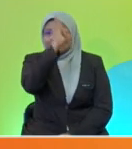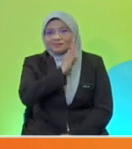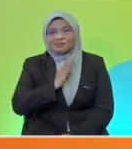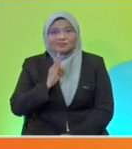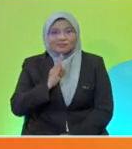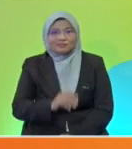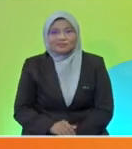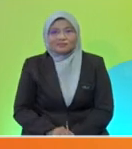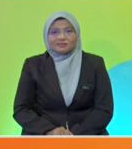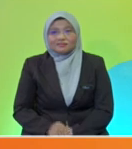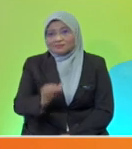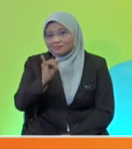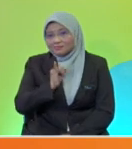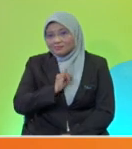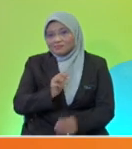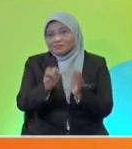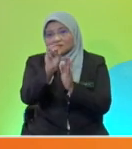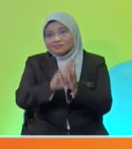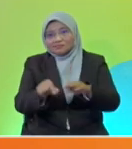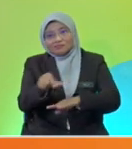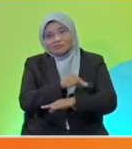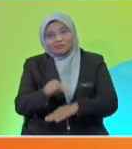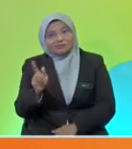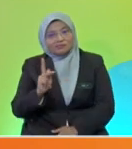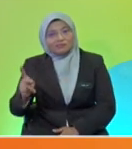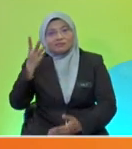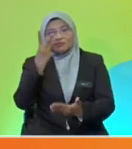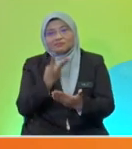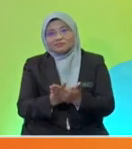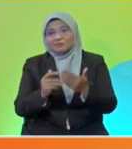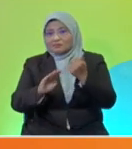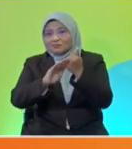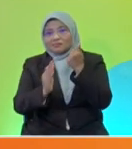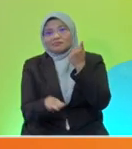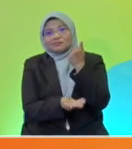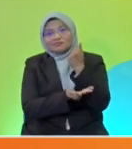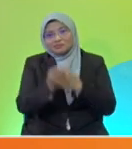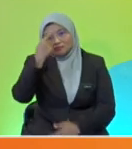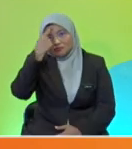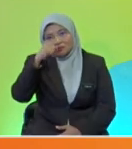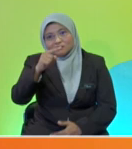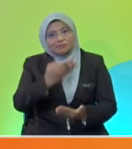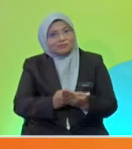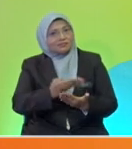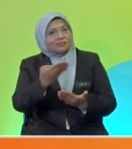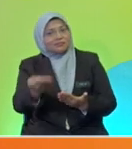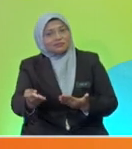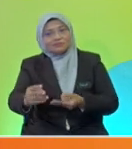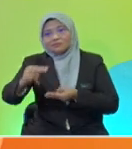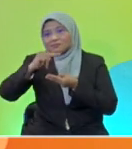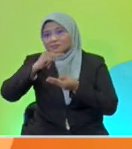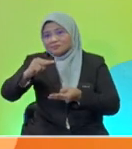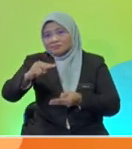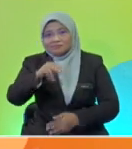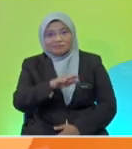saya menggunakan uang tabung untuk membeli hadiah adik bayi memberi hadiah adiknya